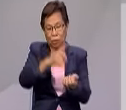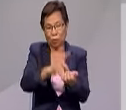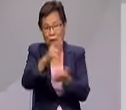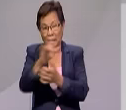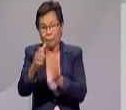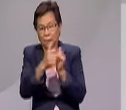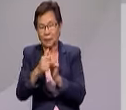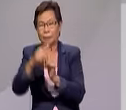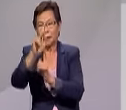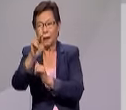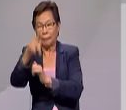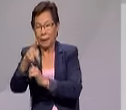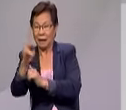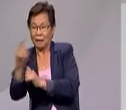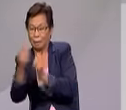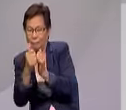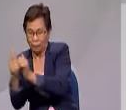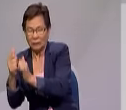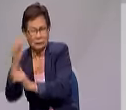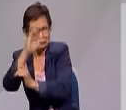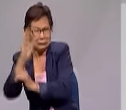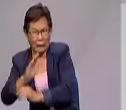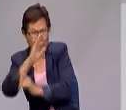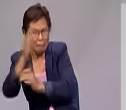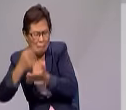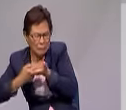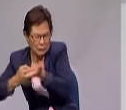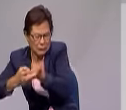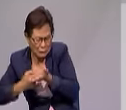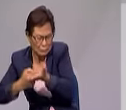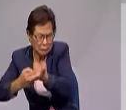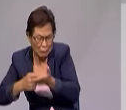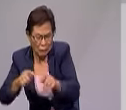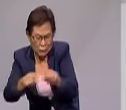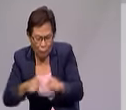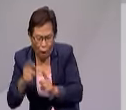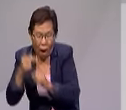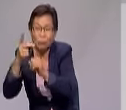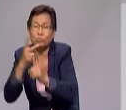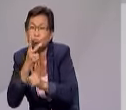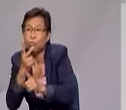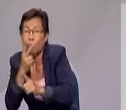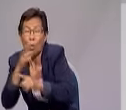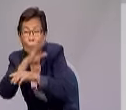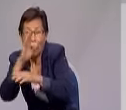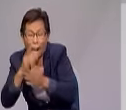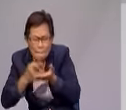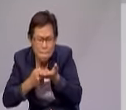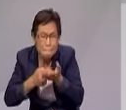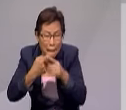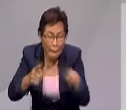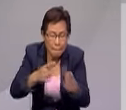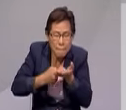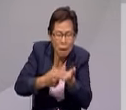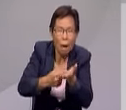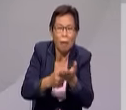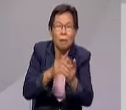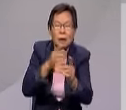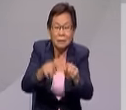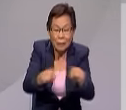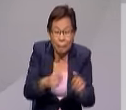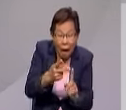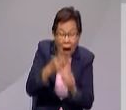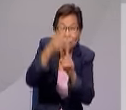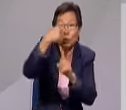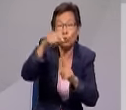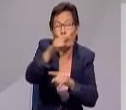Kementerian Perumahan dan Kerajaan Tempatan tidak pernah membincangkan isu ruang khas merokok. Sebaliknya, perbincangan berkisar kepada ruang khas